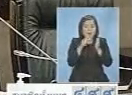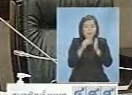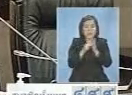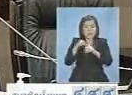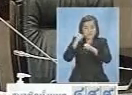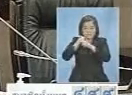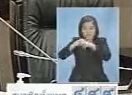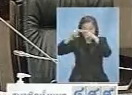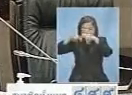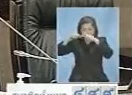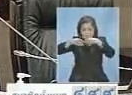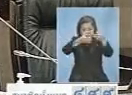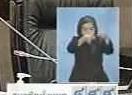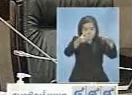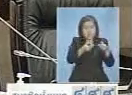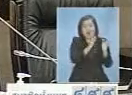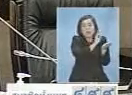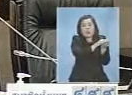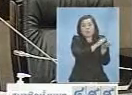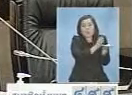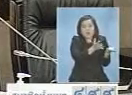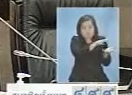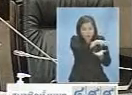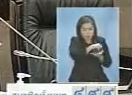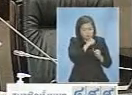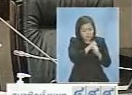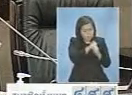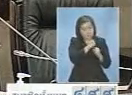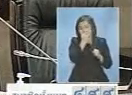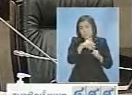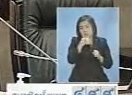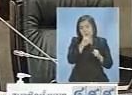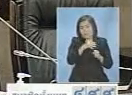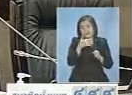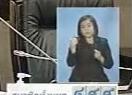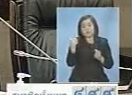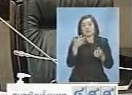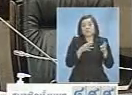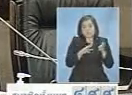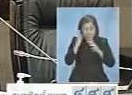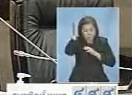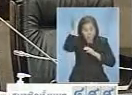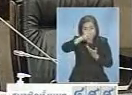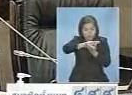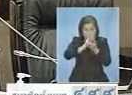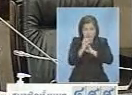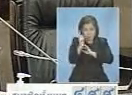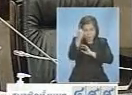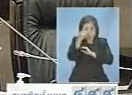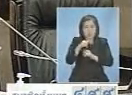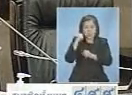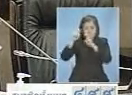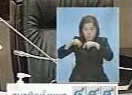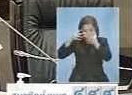ะเปลี่ยนมาเป็นงานวิจัยและใช้ประโยชน์เพื่อให้สอดคล้องกับยุทธศาสตร์ของประเทศครับนอกจากนั้นแล้